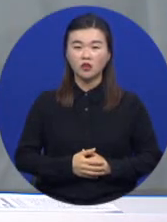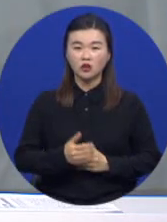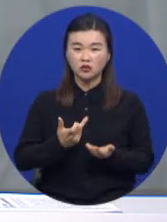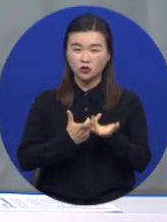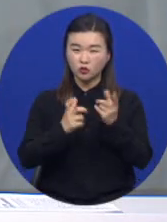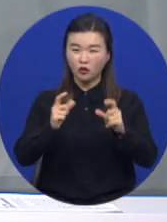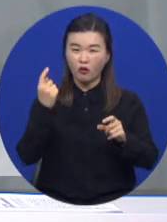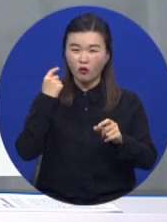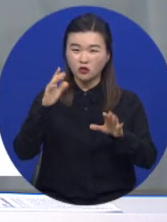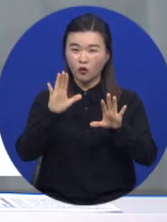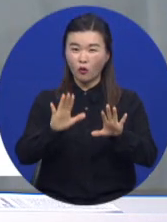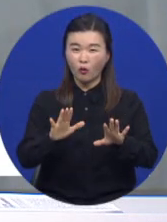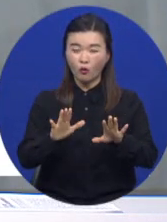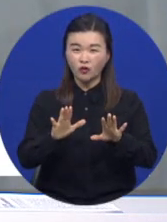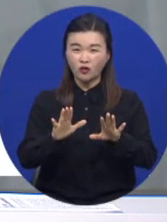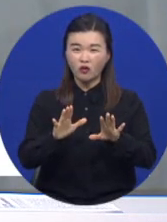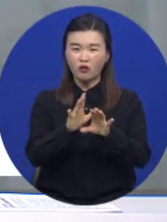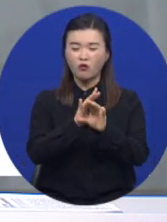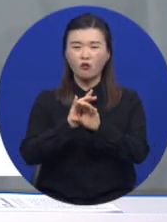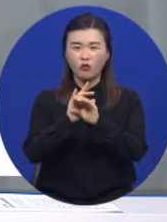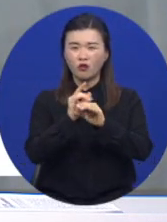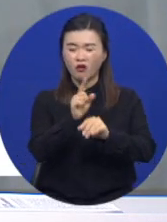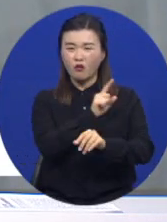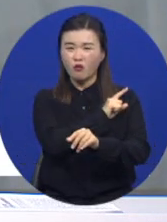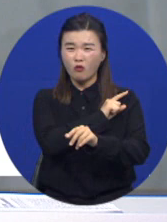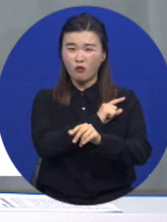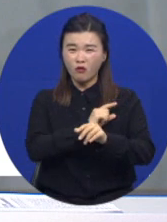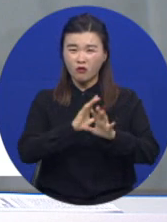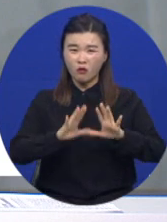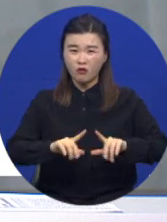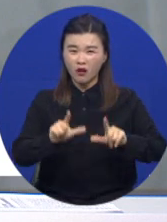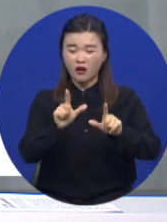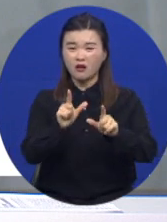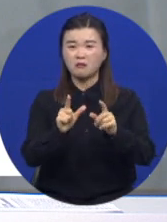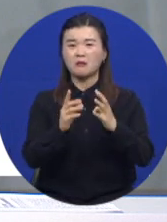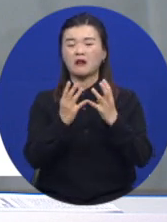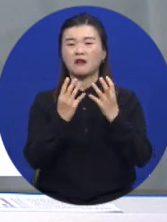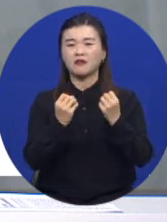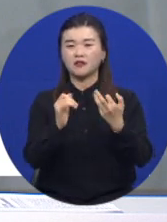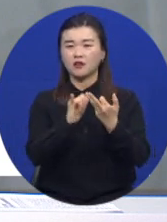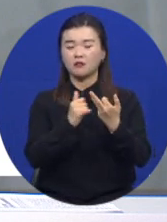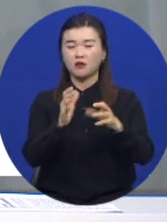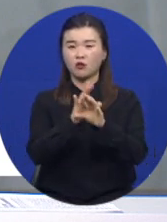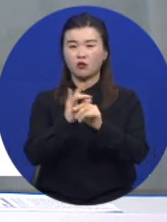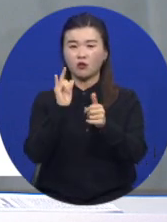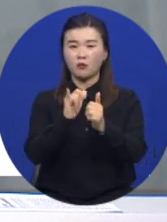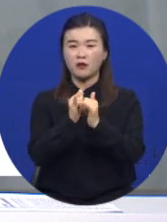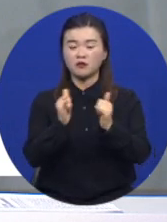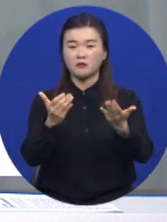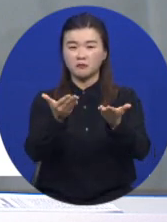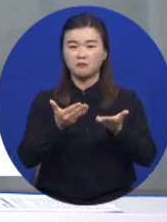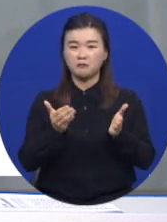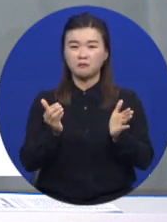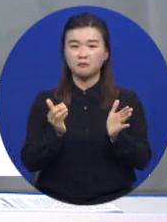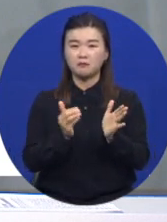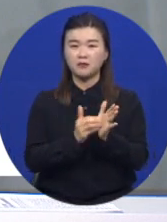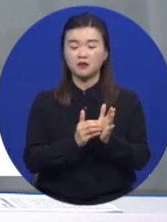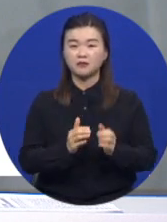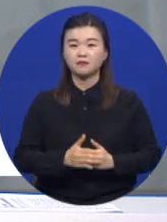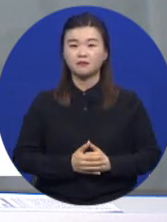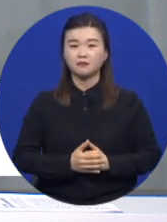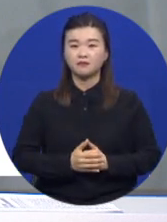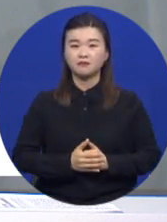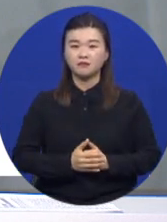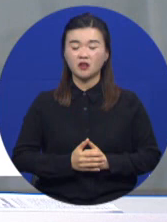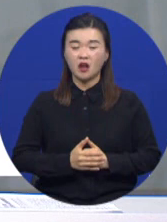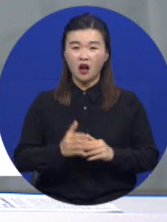제주에서 어제 오늘 이틀동안 돌 들어 가장 많은 18명이 코로나 1구 신규 확진 판정을 받았습니다